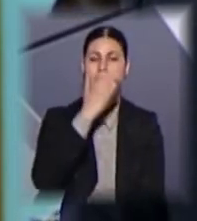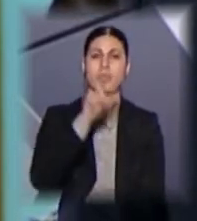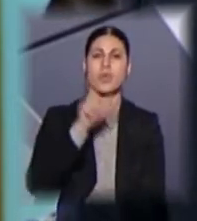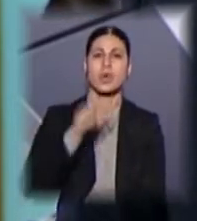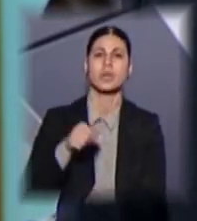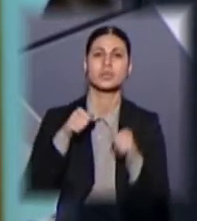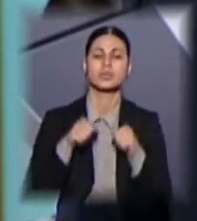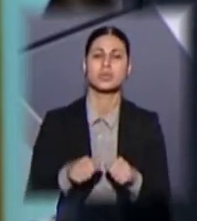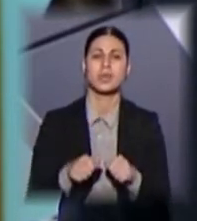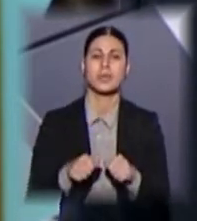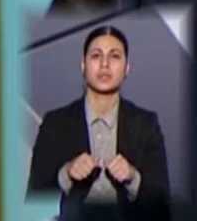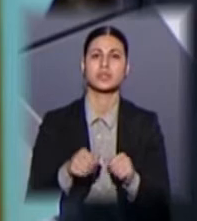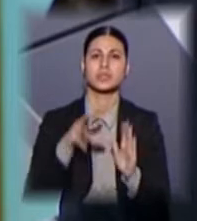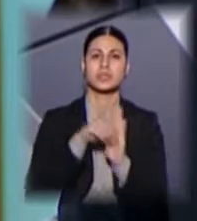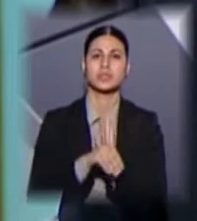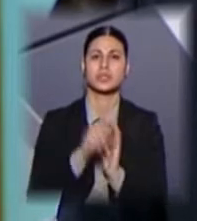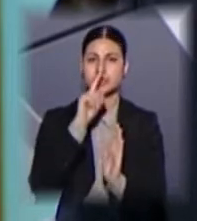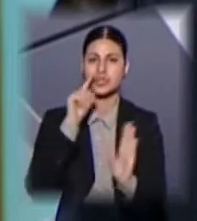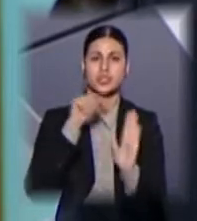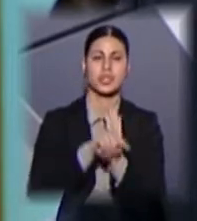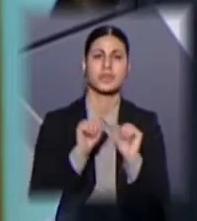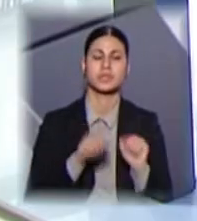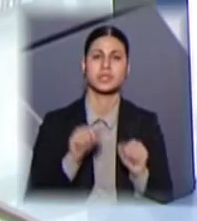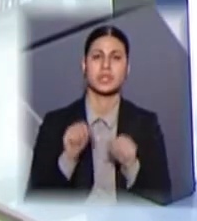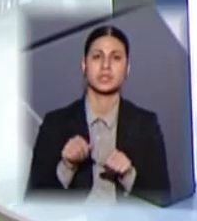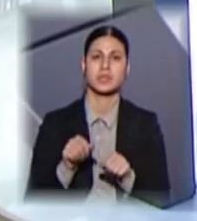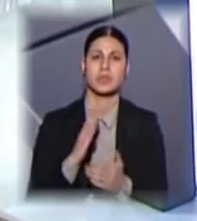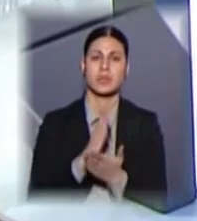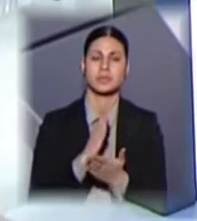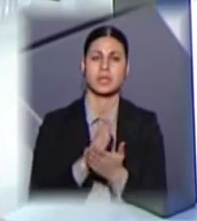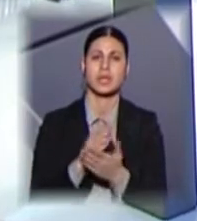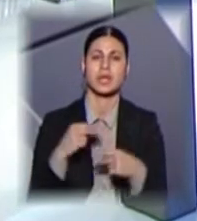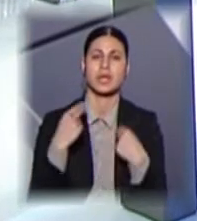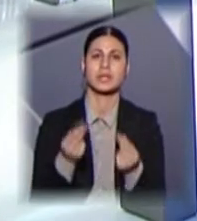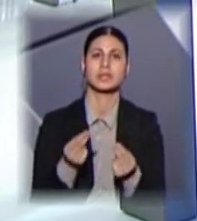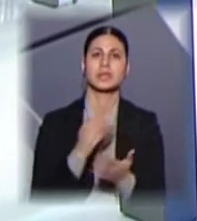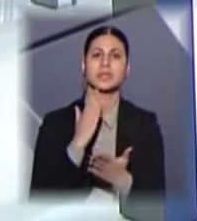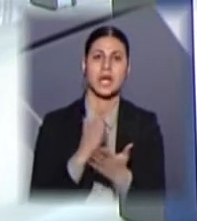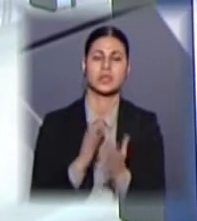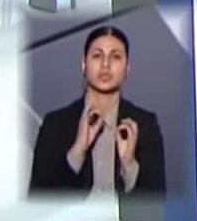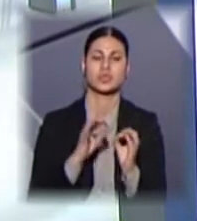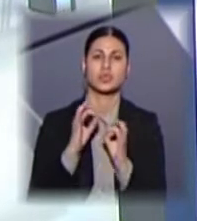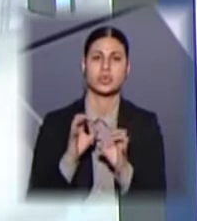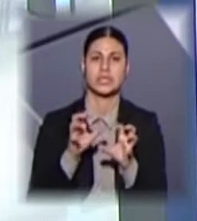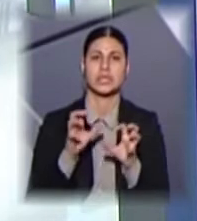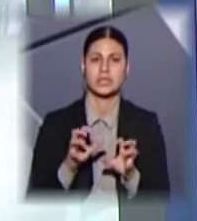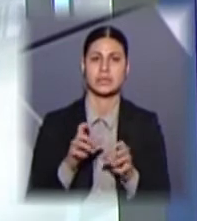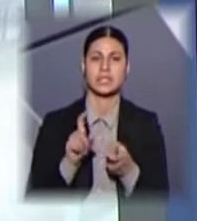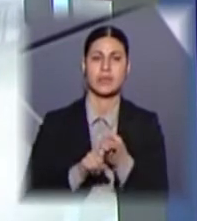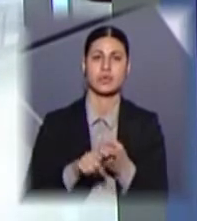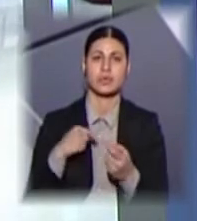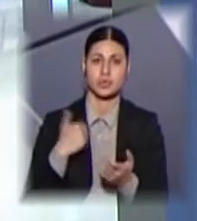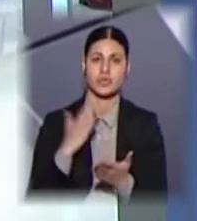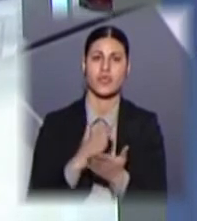უფლებაში ჩარევის საშუალებას და უფლებას აძლევს, არის კონკრეტული წესებზე დამოკიდებული. ხა ჩვენ